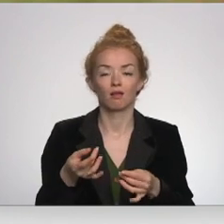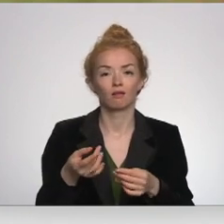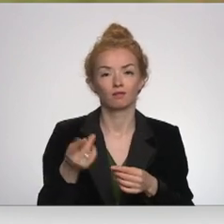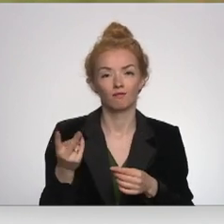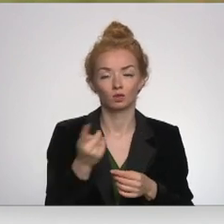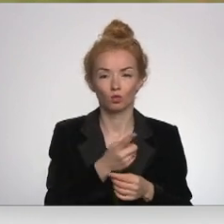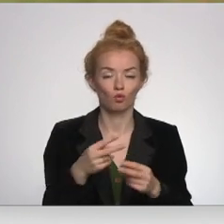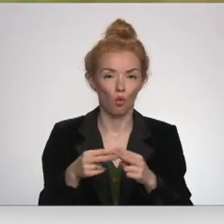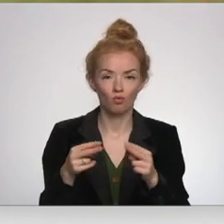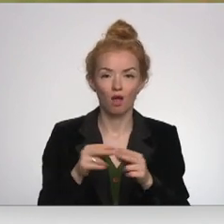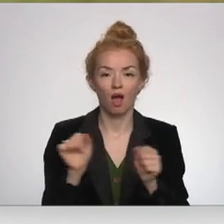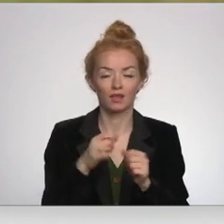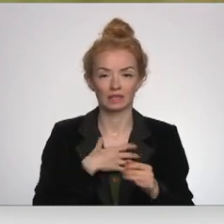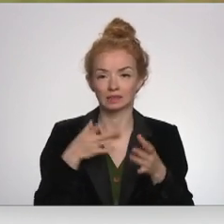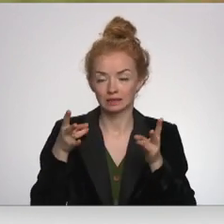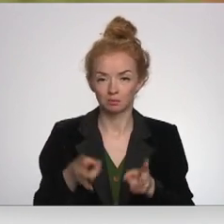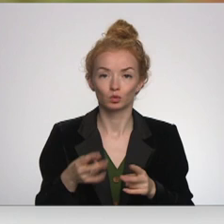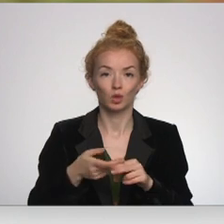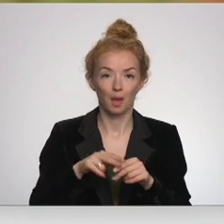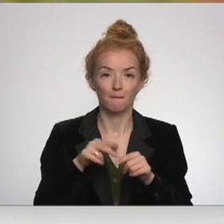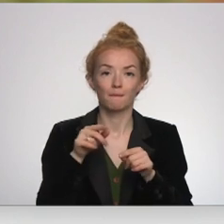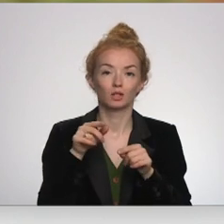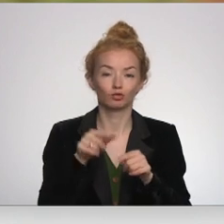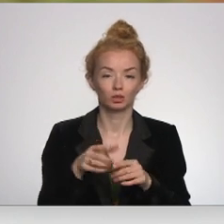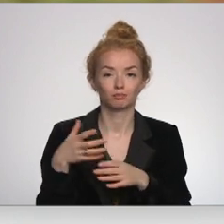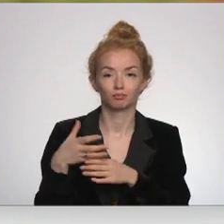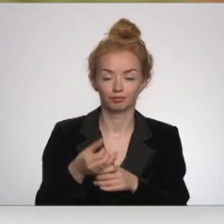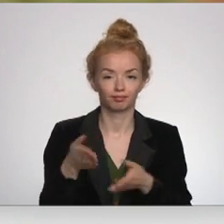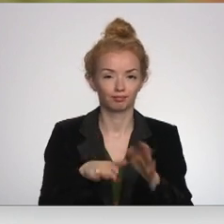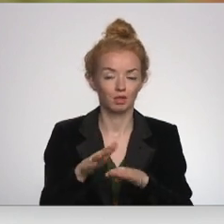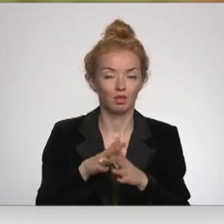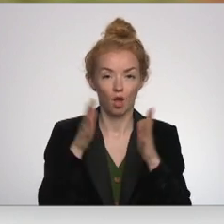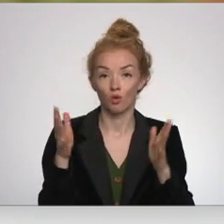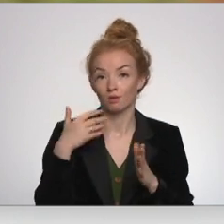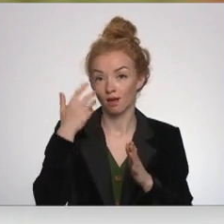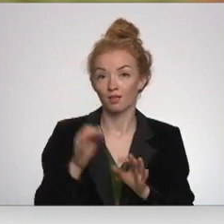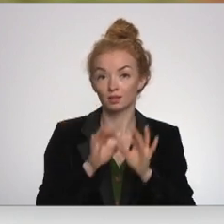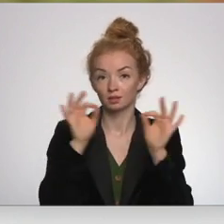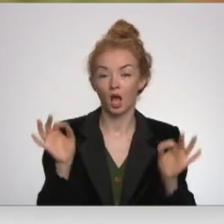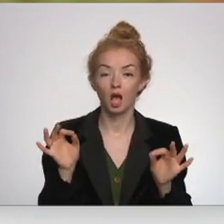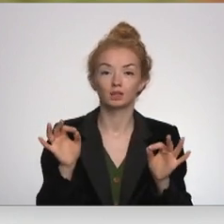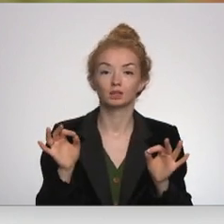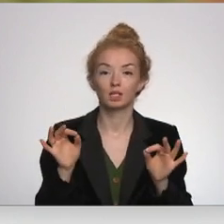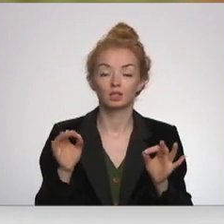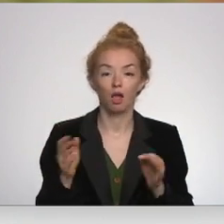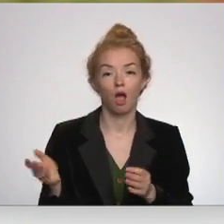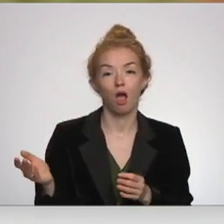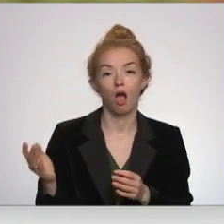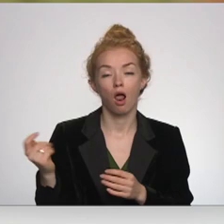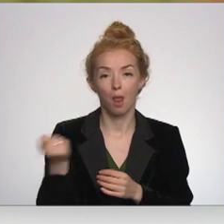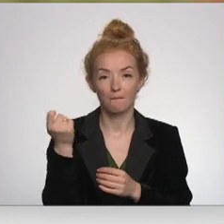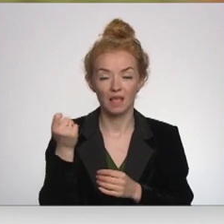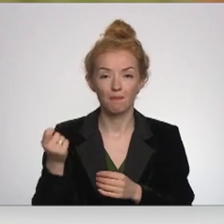starpā kontaktējās, ātrāk saslimst, un tāpēc šī nobeigšanās ir tik liela. Un prognozējam, ka tad, kad sāksies kulšana, tad, kad sāksies labības